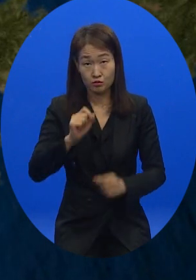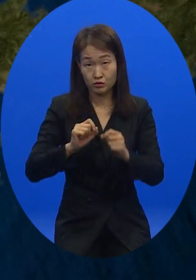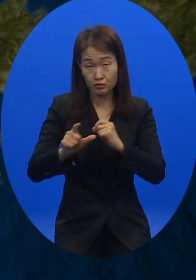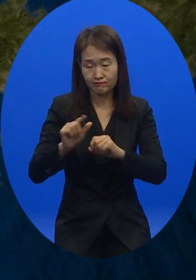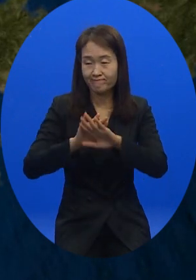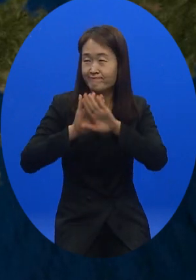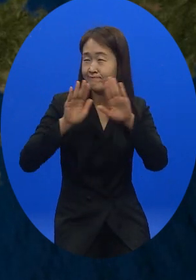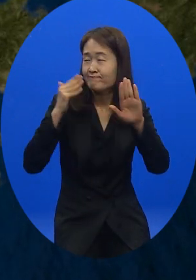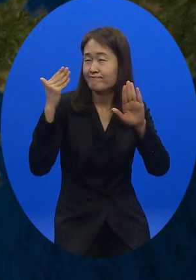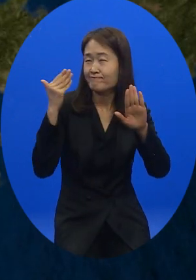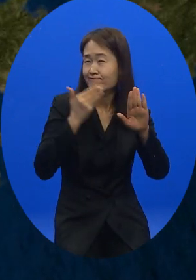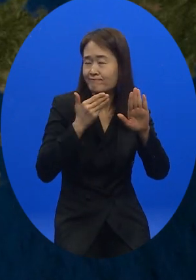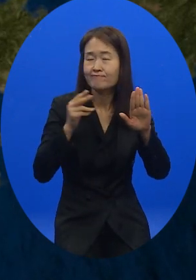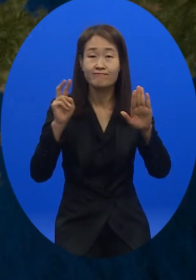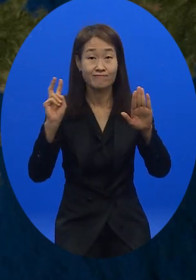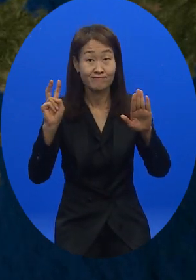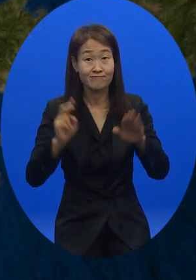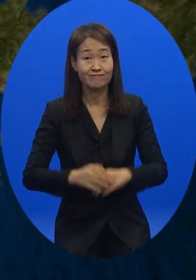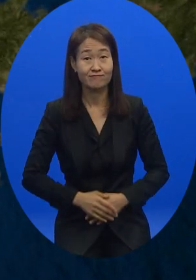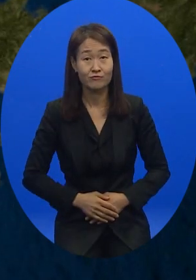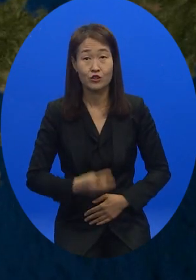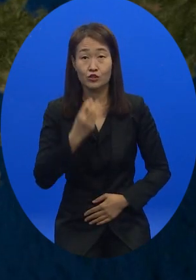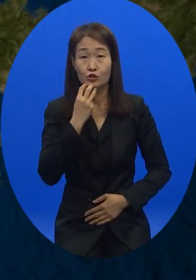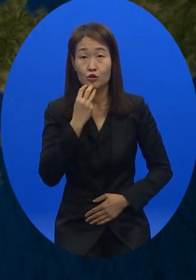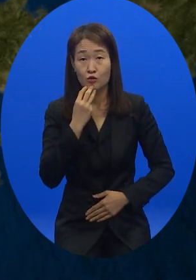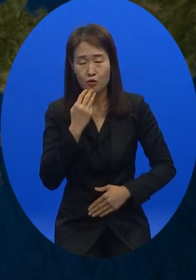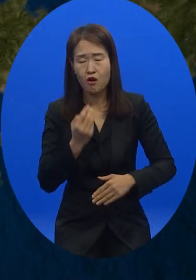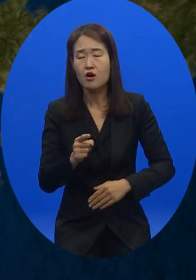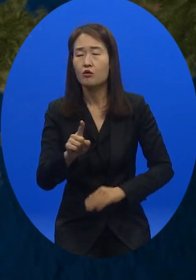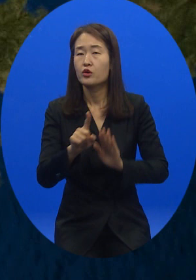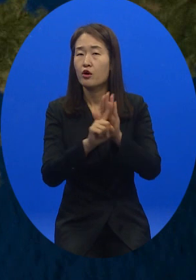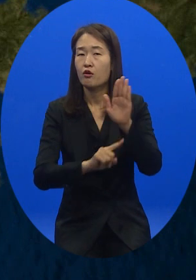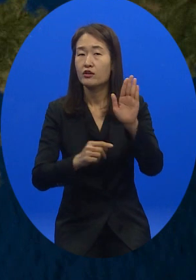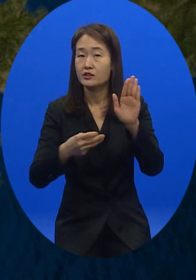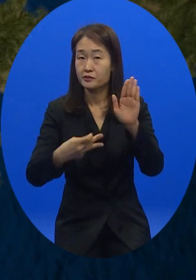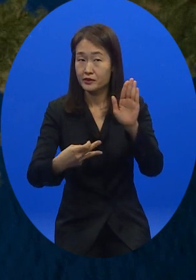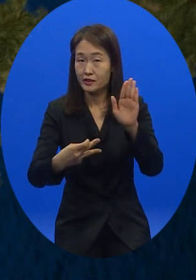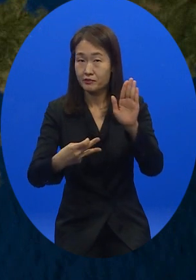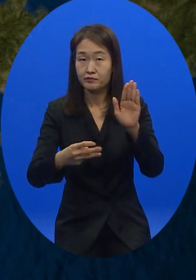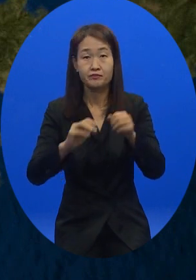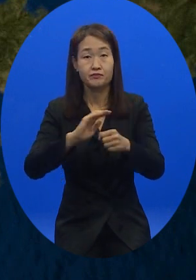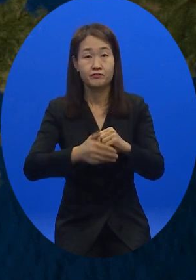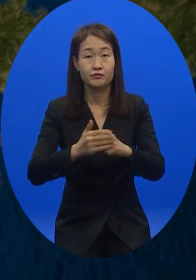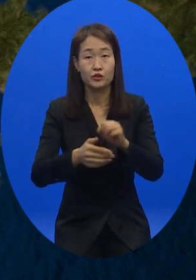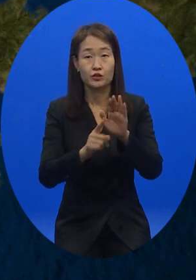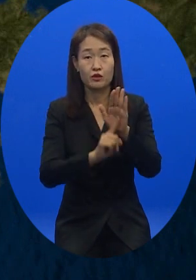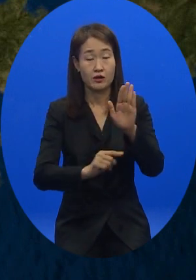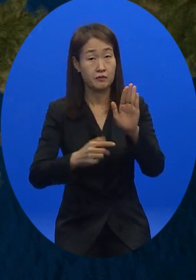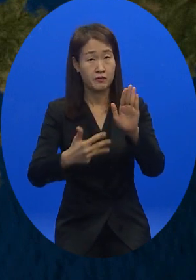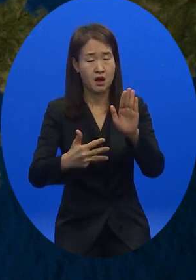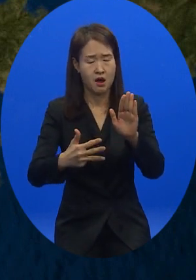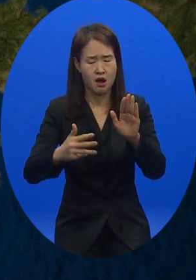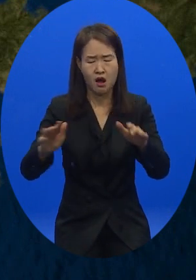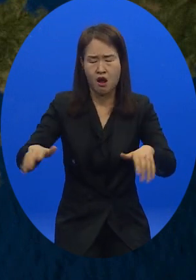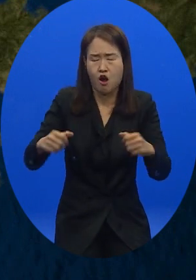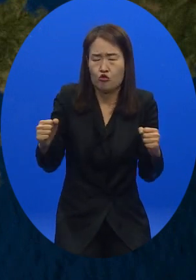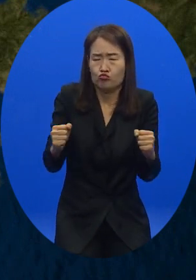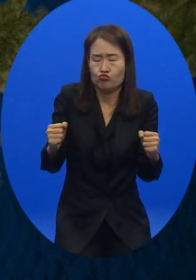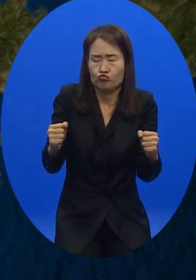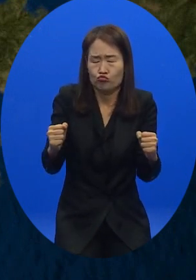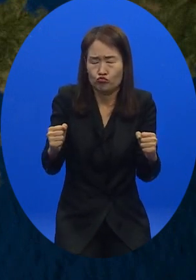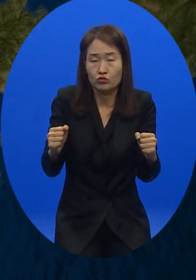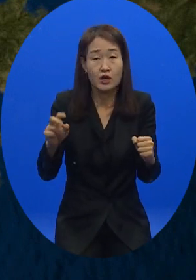대체로 맑은 날씨가 예상되는 가운데 서울 최저기온 영하 13도, 대구 영하 8도로 강한 추위가